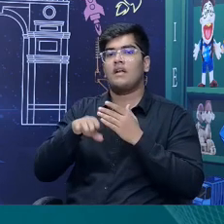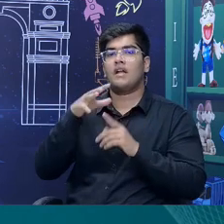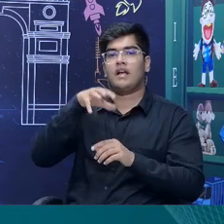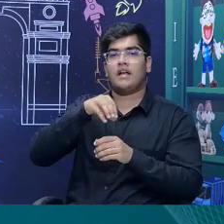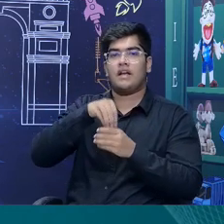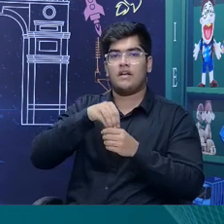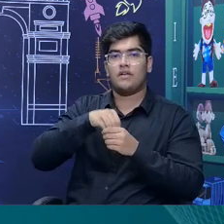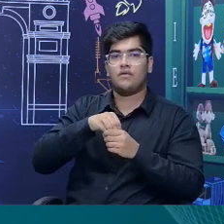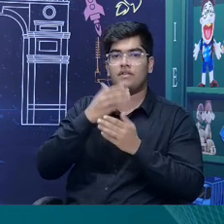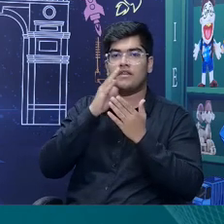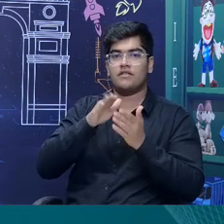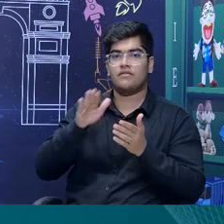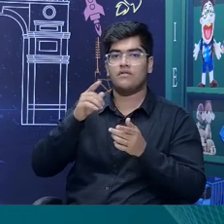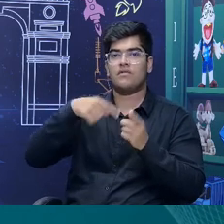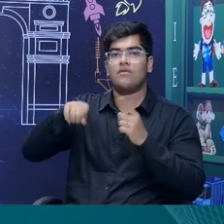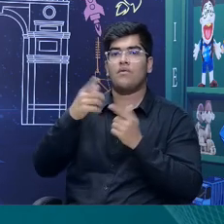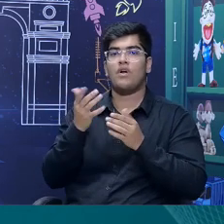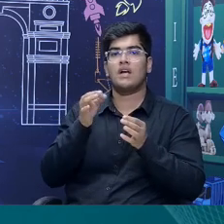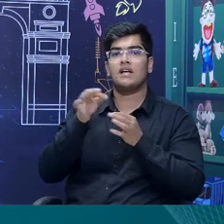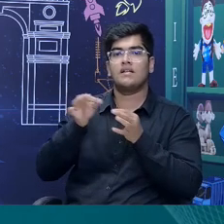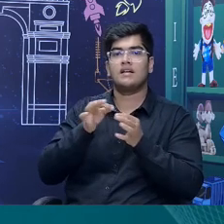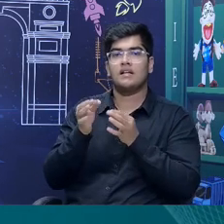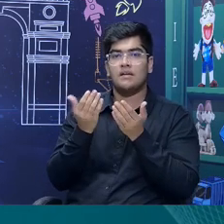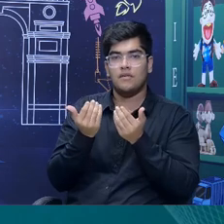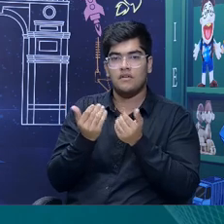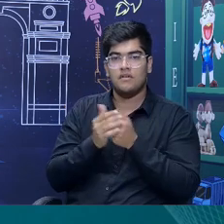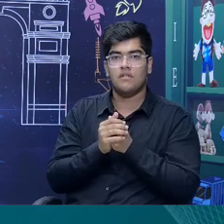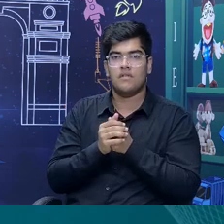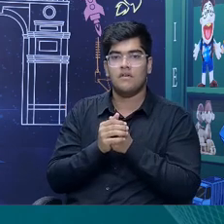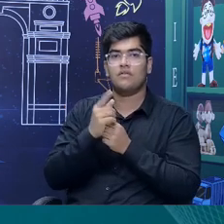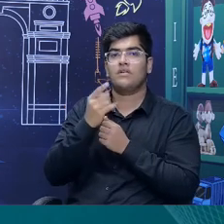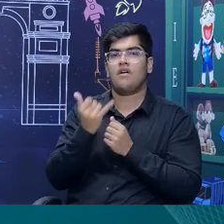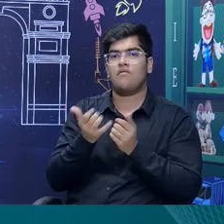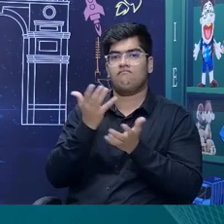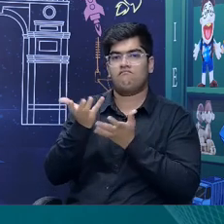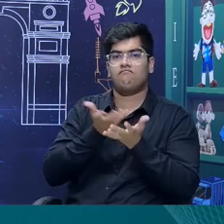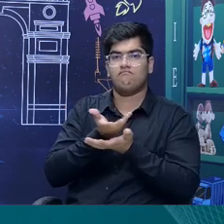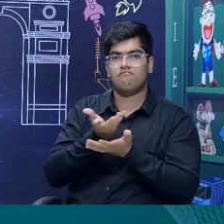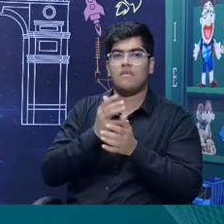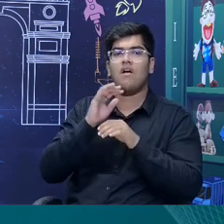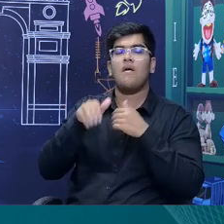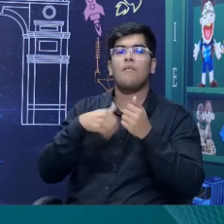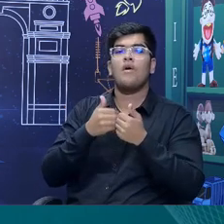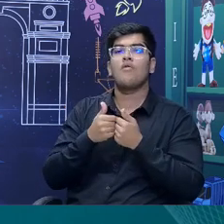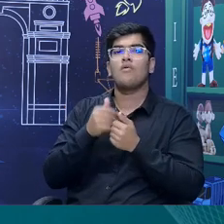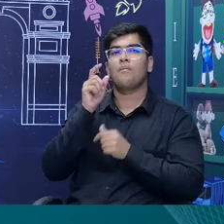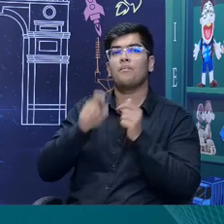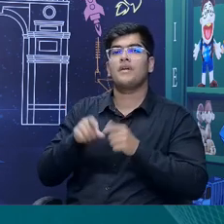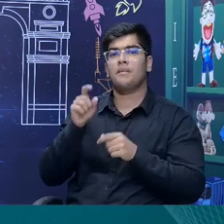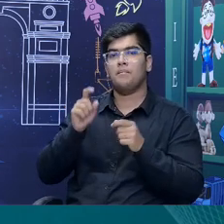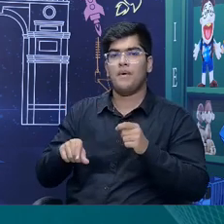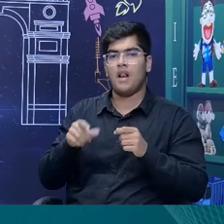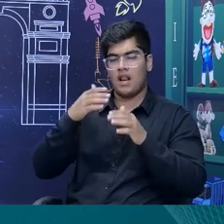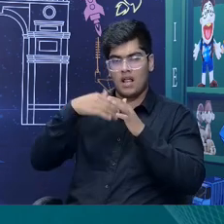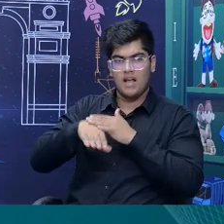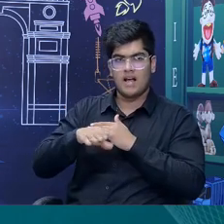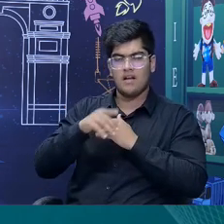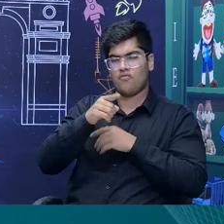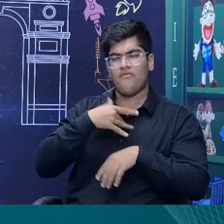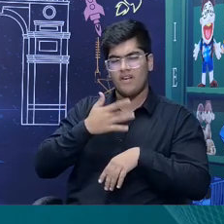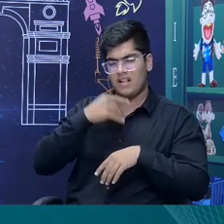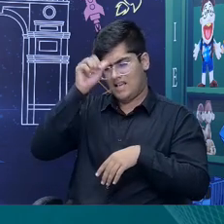से एक्सप्लेन किया है यहां पर आपने क्योंकि इस पापुलेशन की भी बात की है हम आपसे ये जानना चाहेंगे की क्या हमारे देश में पापुलेशन को लेकर